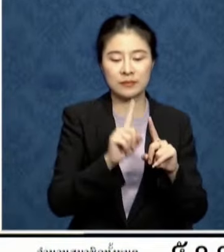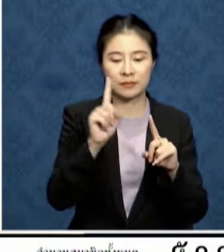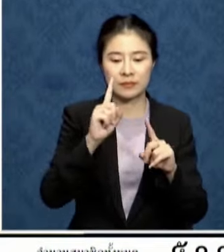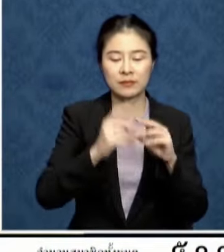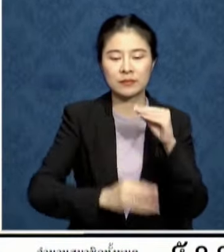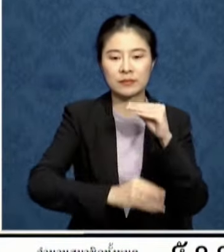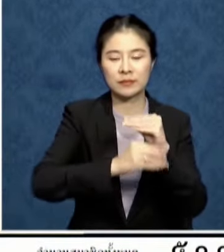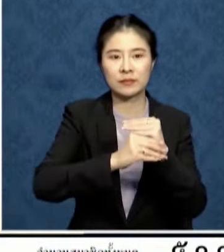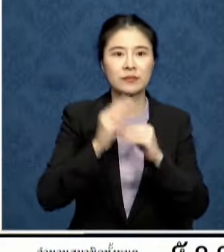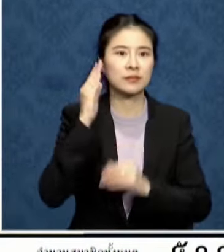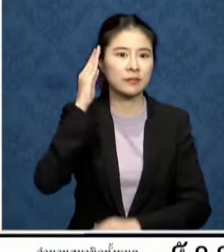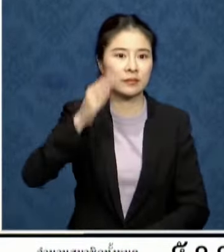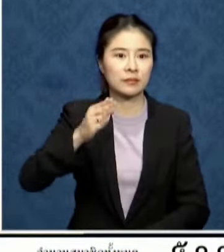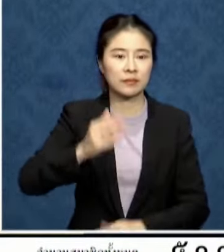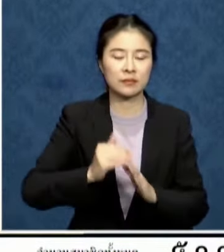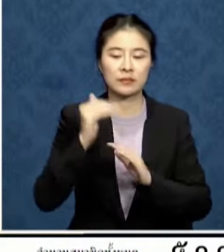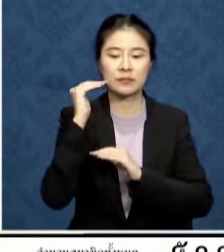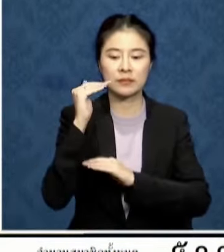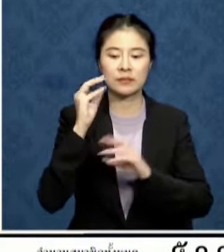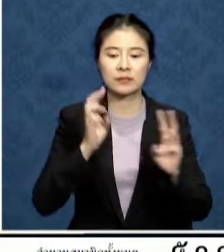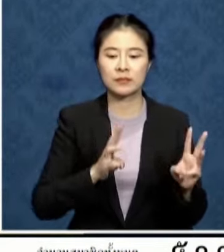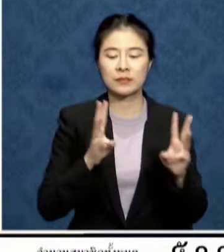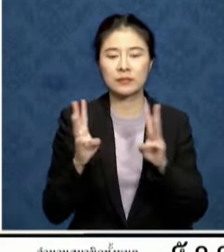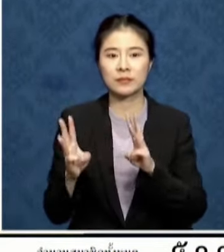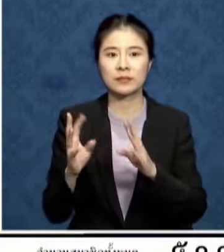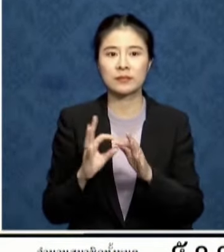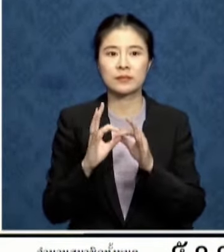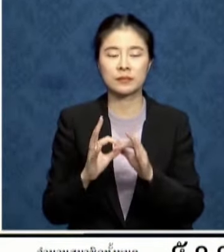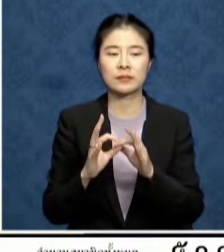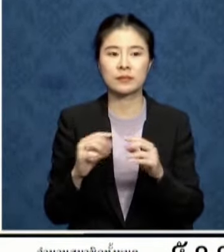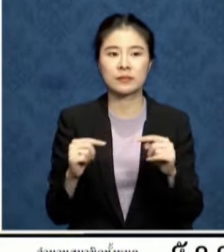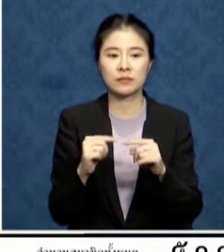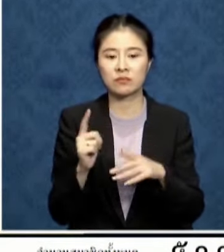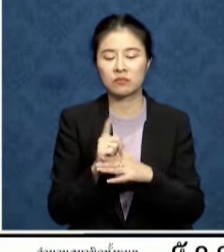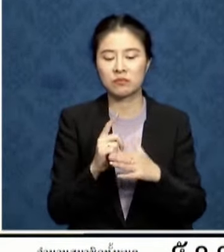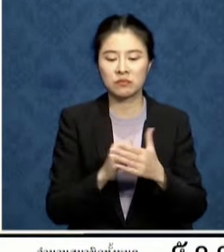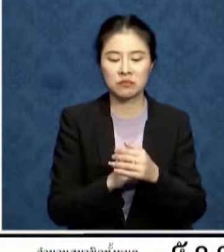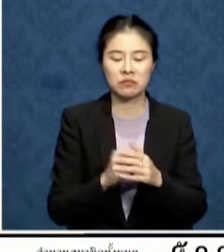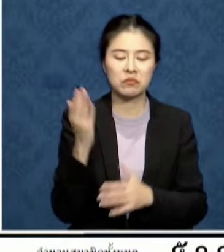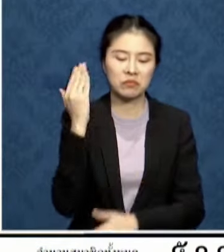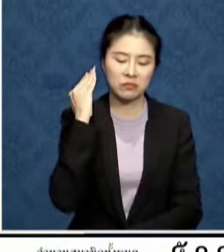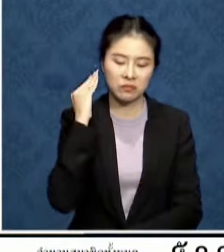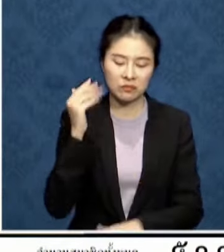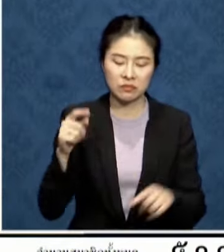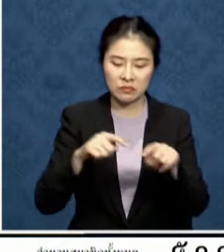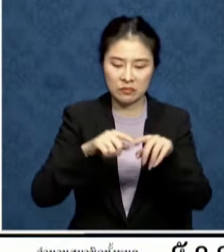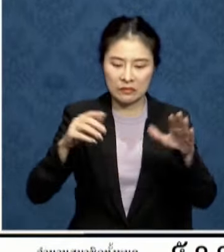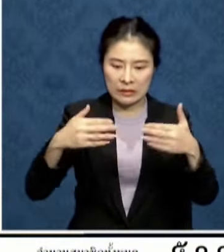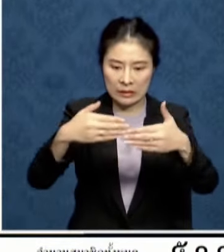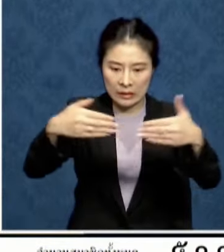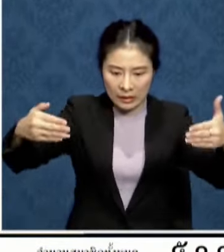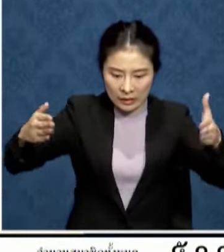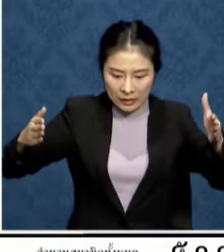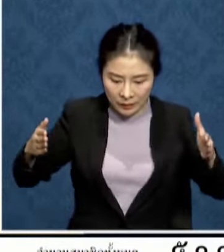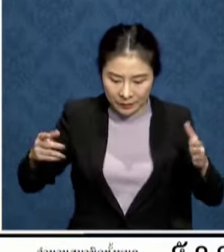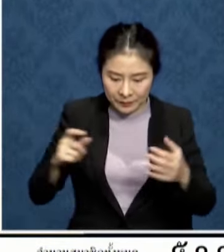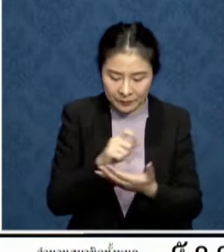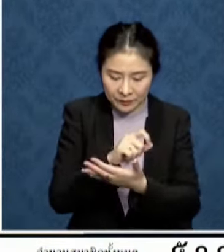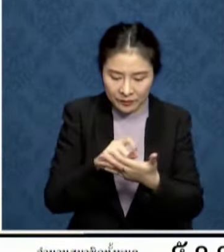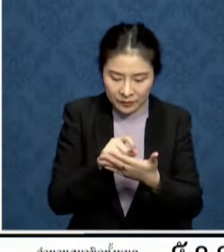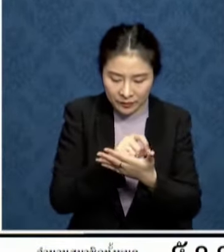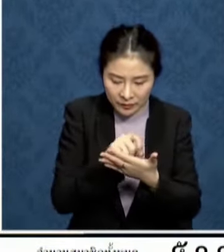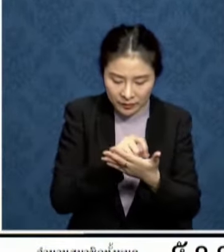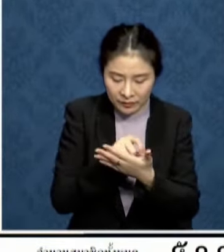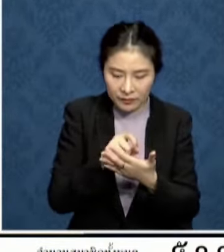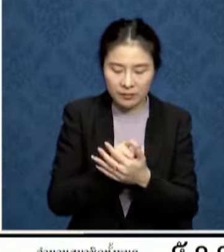เป็นไปได้ในอนาคตครับที่อาจจะกำหนดวิธีออกเสียงโดยไม่จำเป็นต้องใช้คูหาเลือกตั้งแบบดั้งเดิมนะครับซึ่งถูกเสนอในร่างของพรรคเพื่อไทยประเด็นที่2